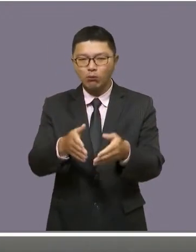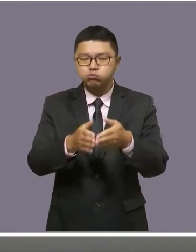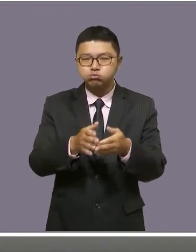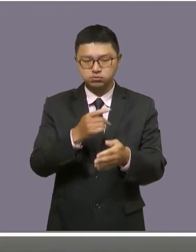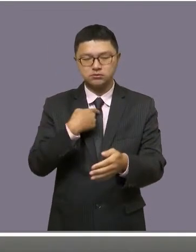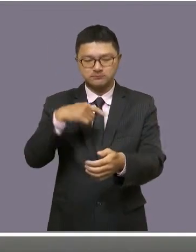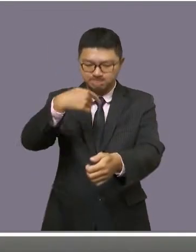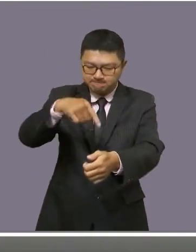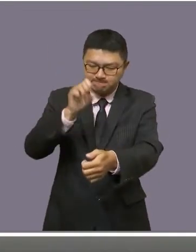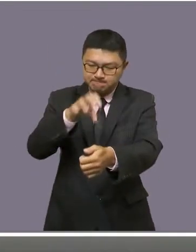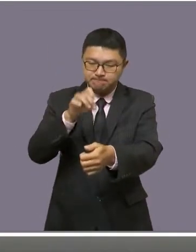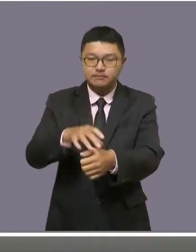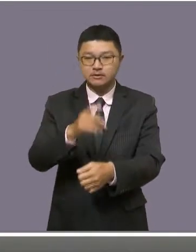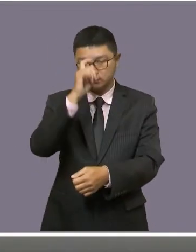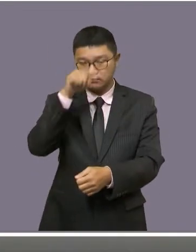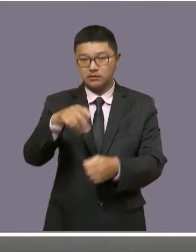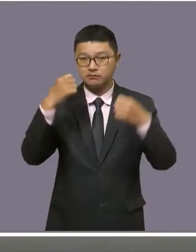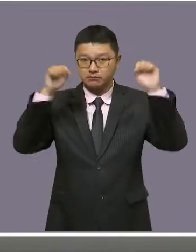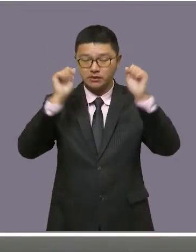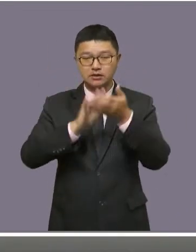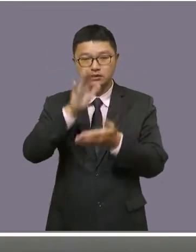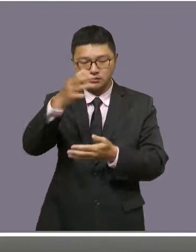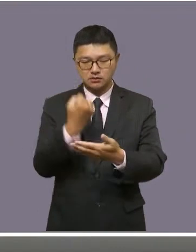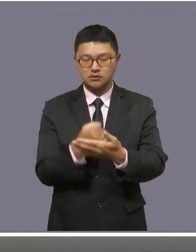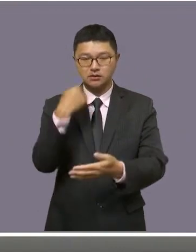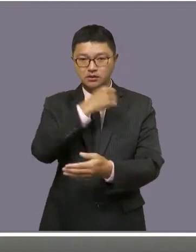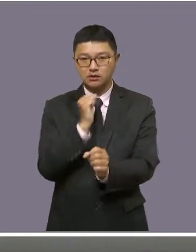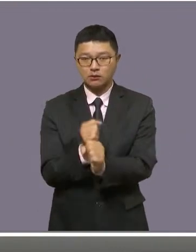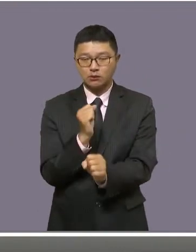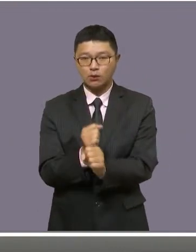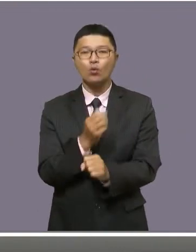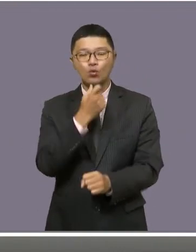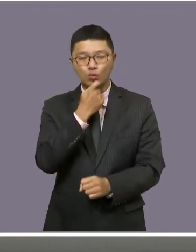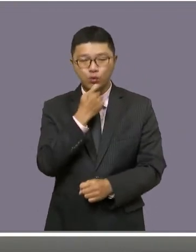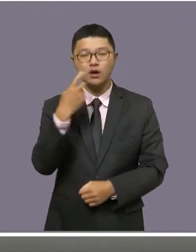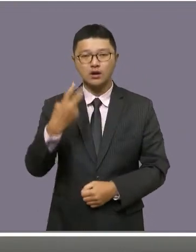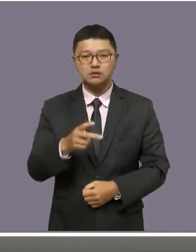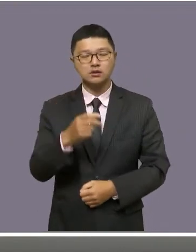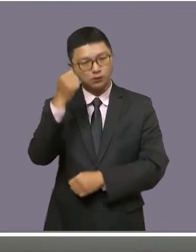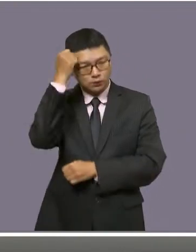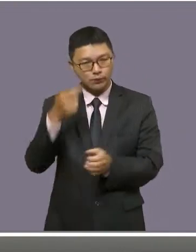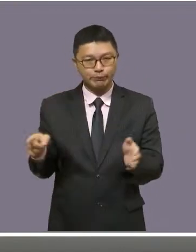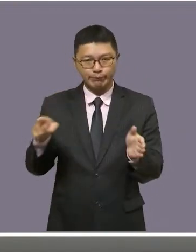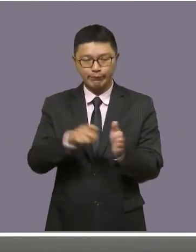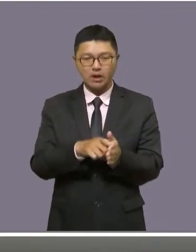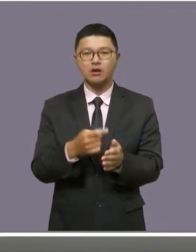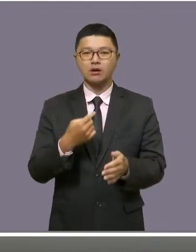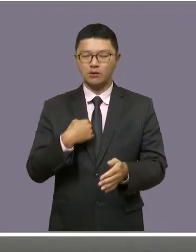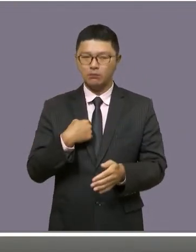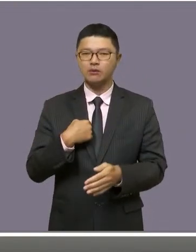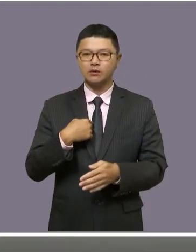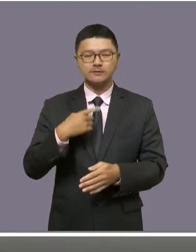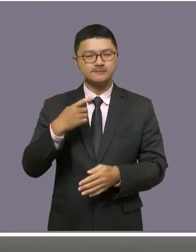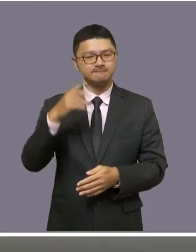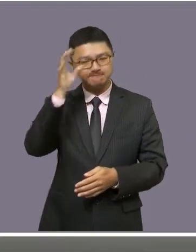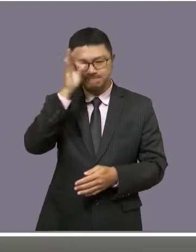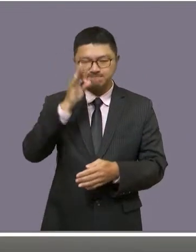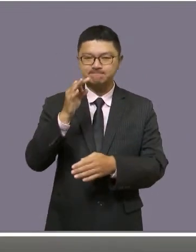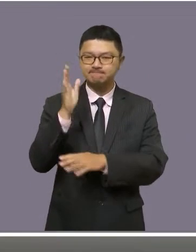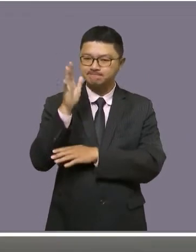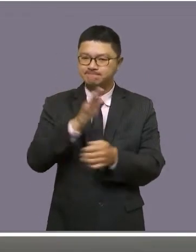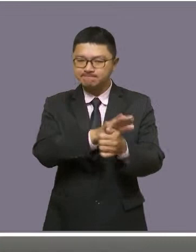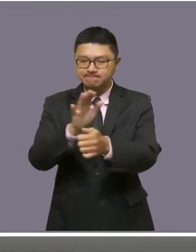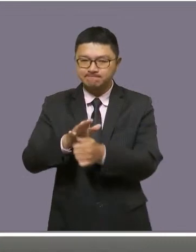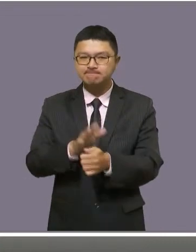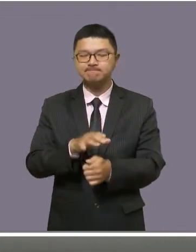之后能够顺利的留台，甚至愿意永居等等，我们都会透过部会的协调一起